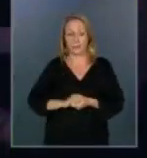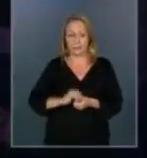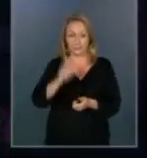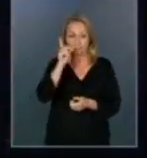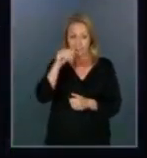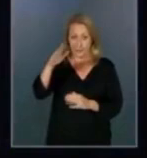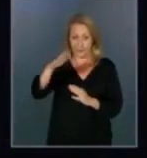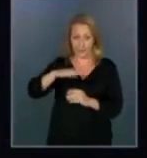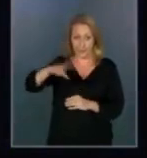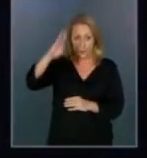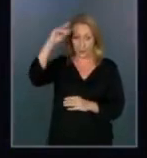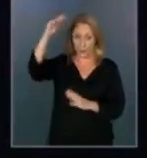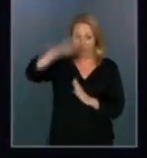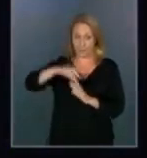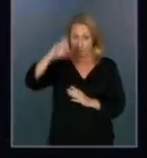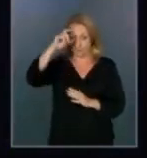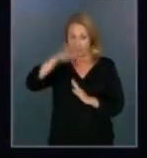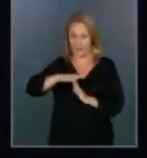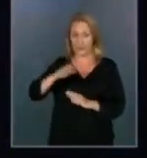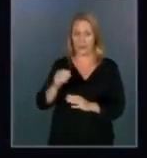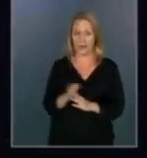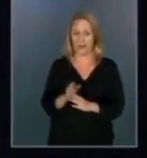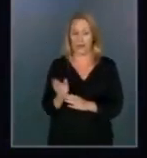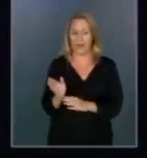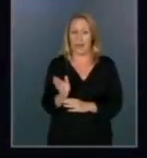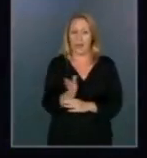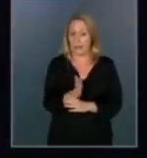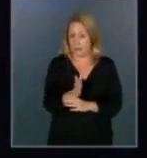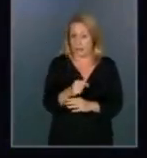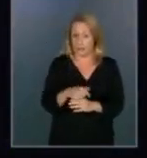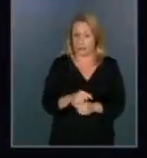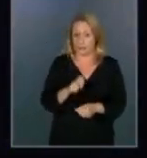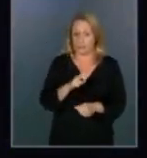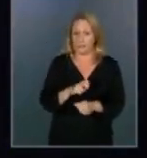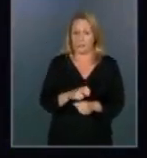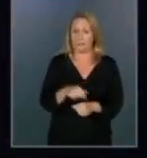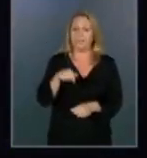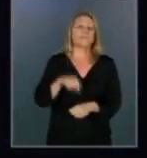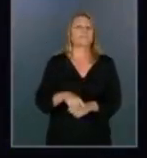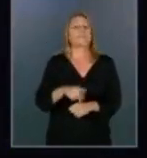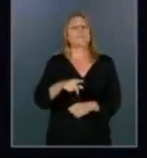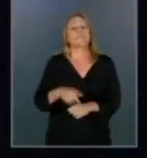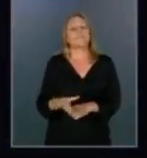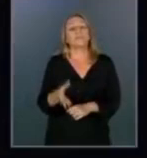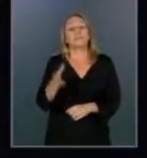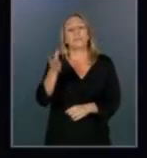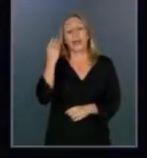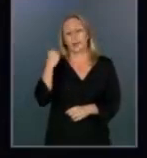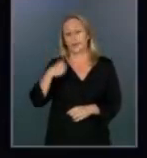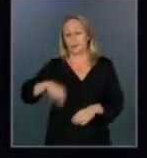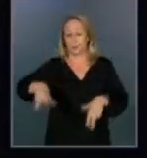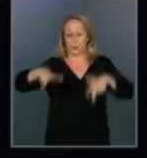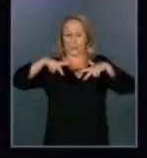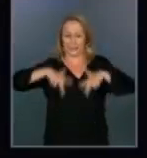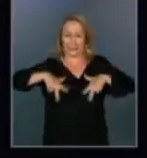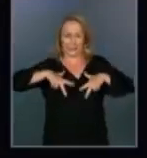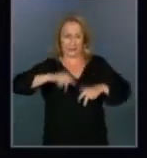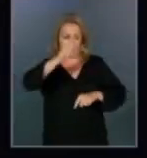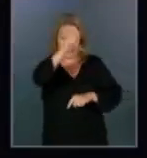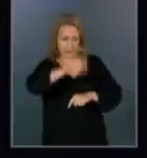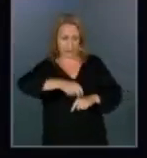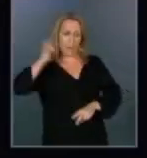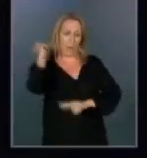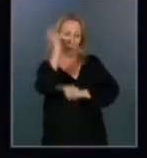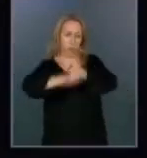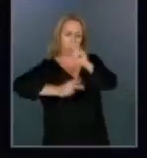καλησπέρα. Εδώ αριστερά σας. Λοιπόν, η κυβέρνηση έχω ακούσει να σας κατηγορεί μεταξύ άλλων ότι η κριτική